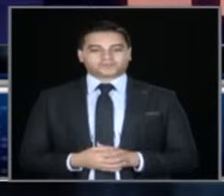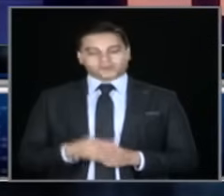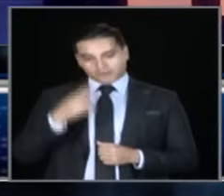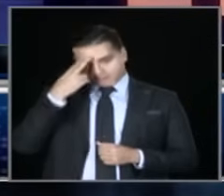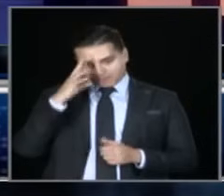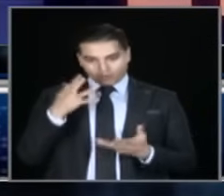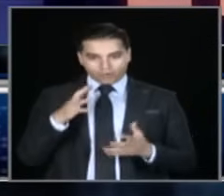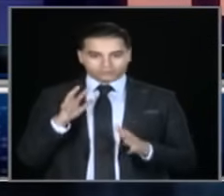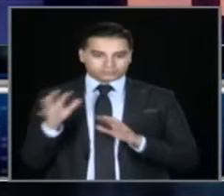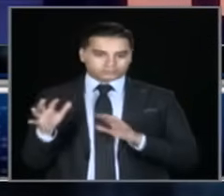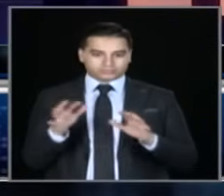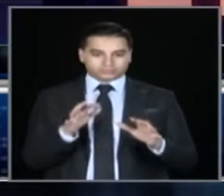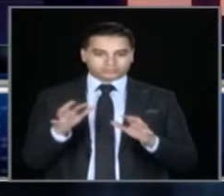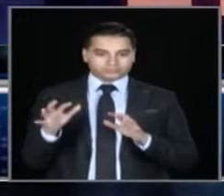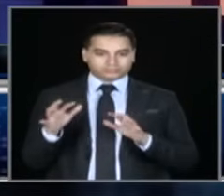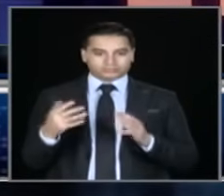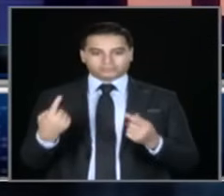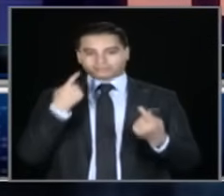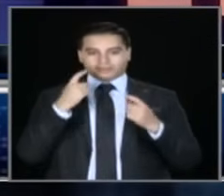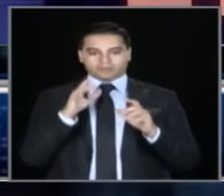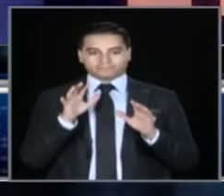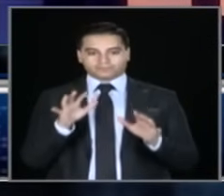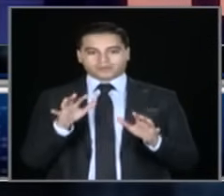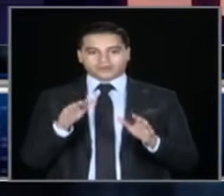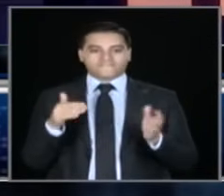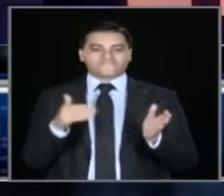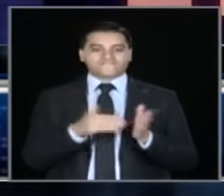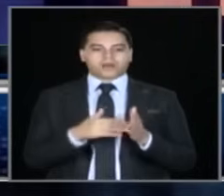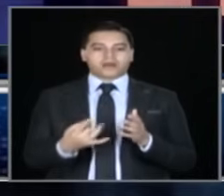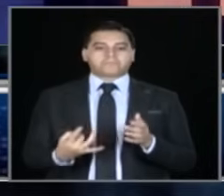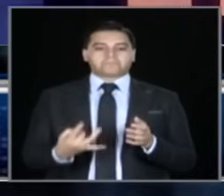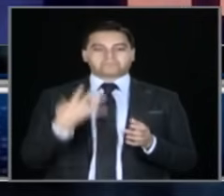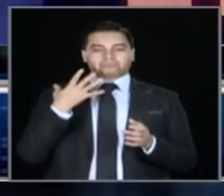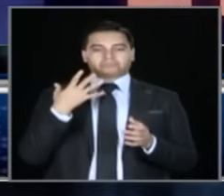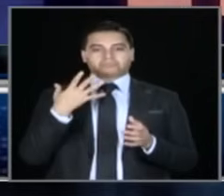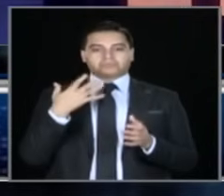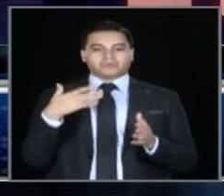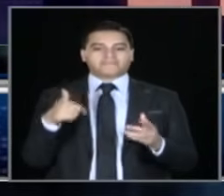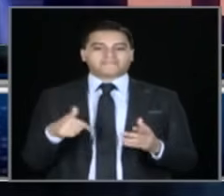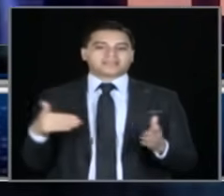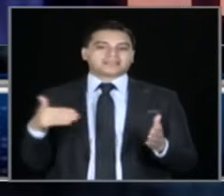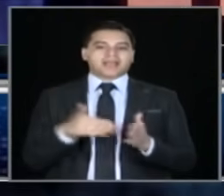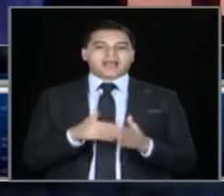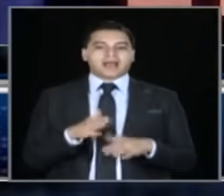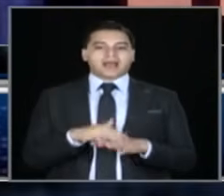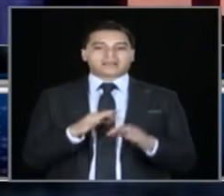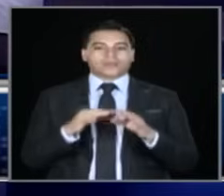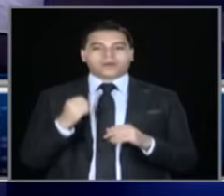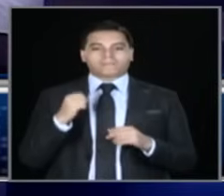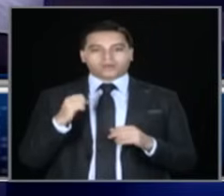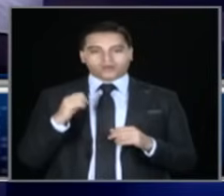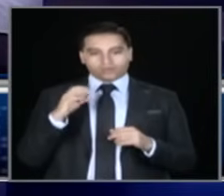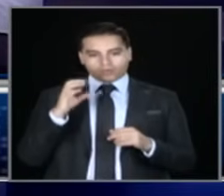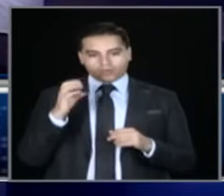من هو حارس المرمى الوحيد الذي تم طرده بنهائي دوري أبطال أوروبا الكرة؟ ينزل